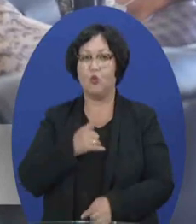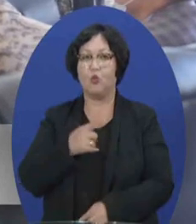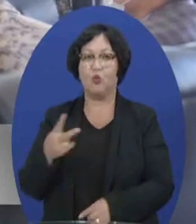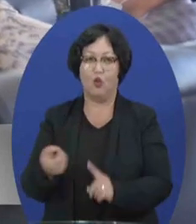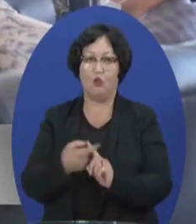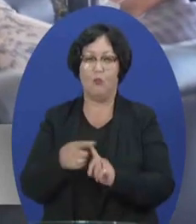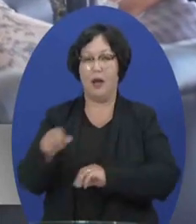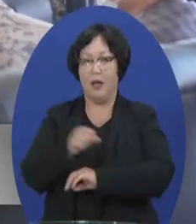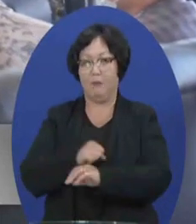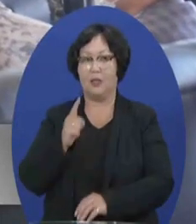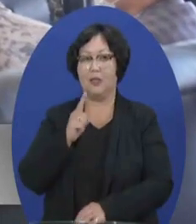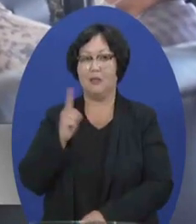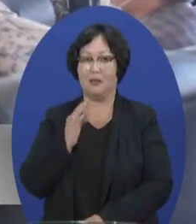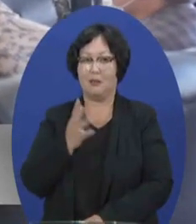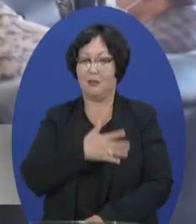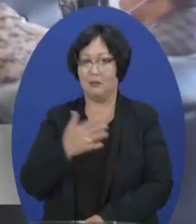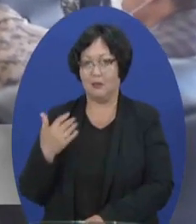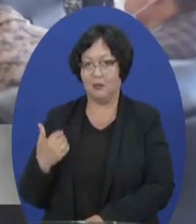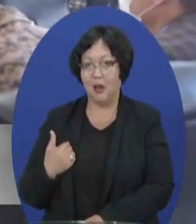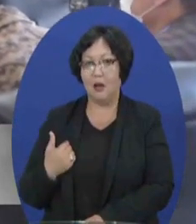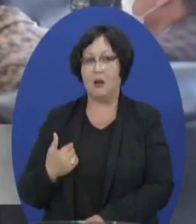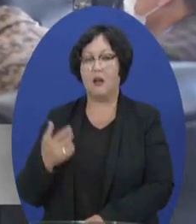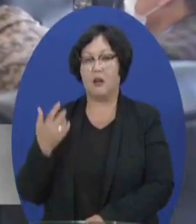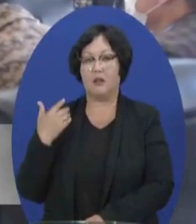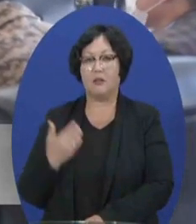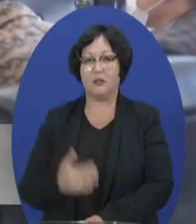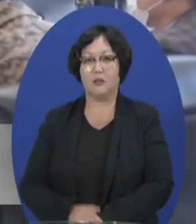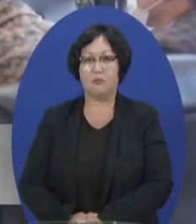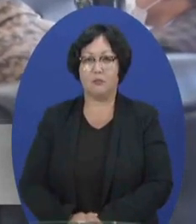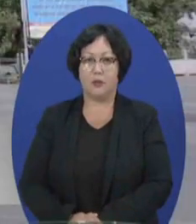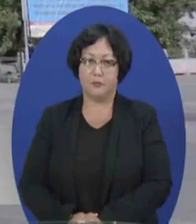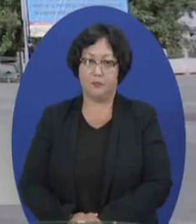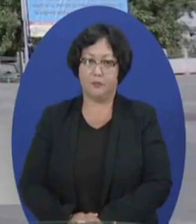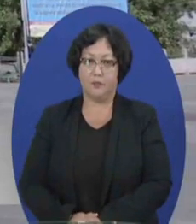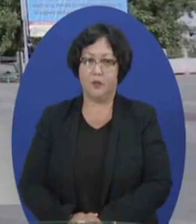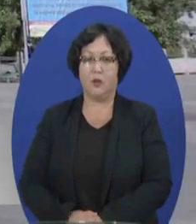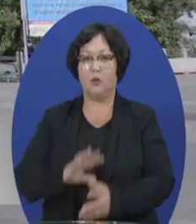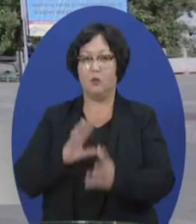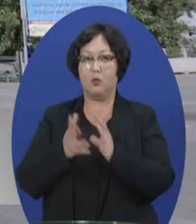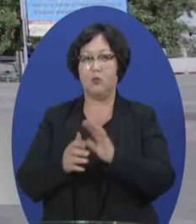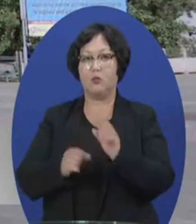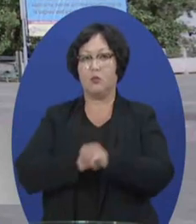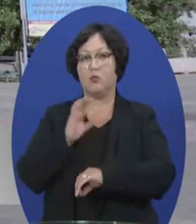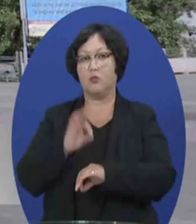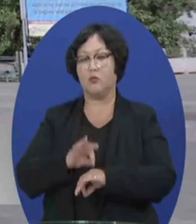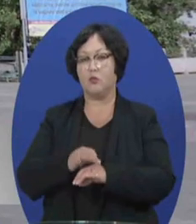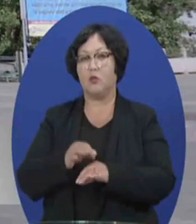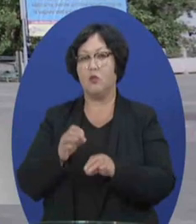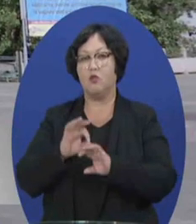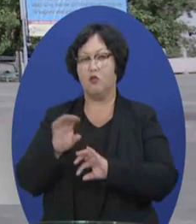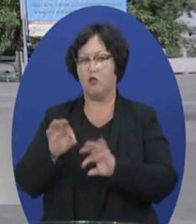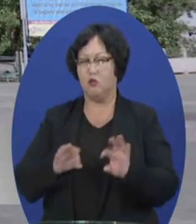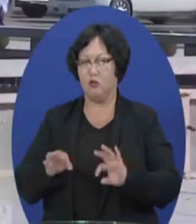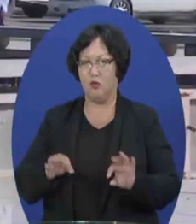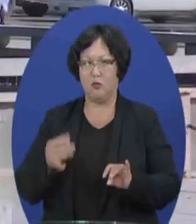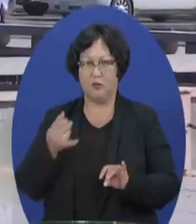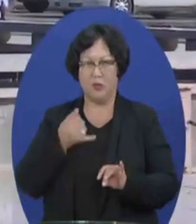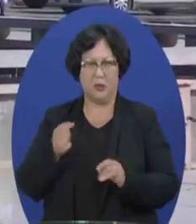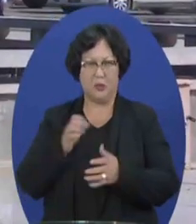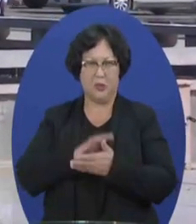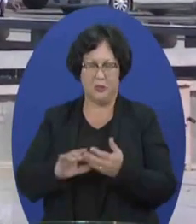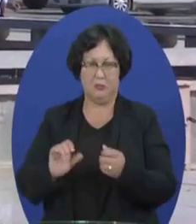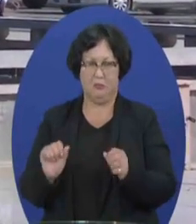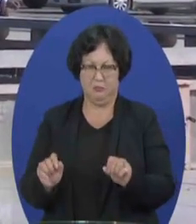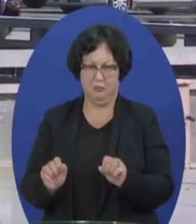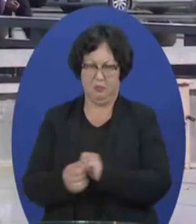гэж аймгийн засаг дарга, онцгой комиссийн дарга Бавржан тайлбарллаа. Гэсэн ч коронавирусны олон хувилбар гарч байгаа энэ үед